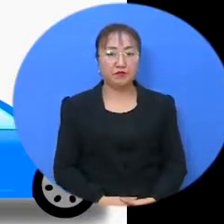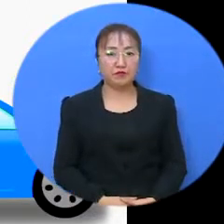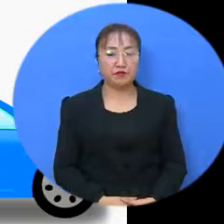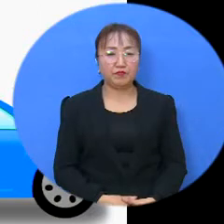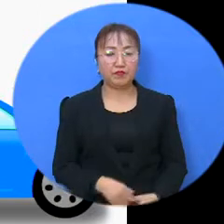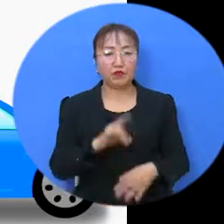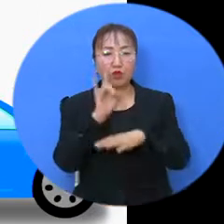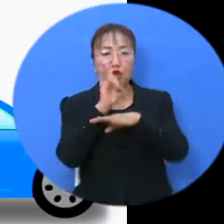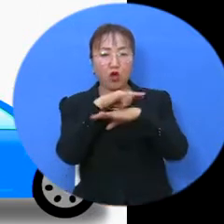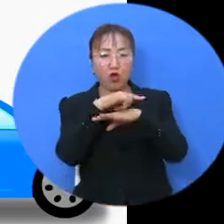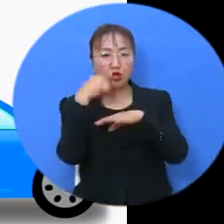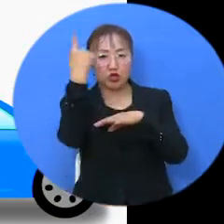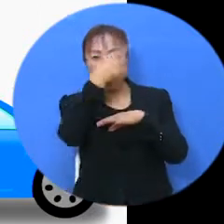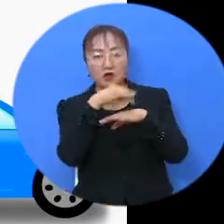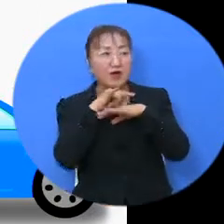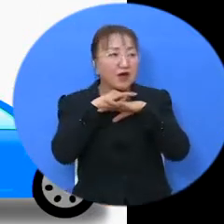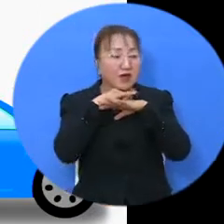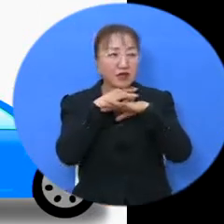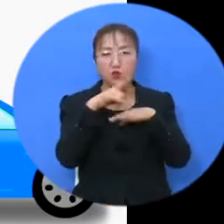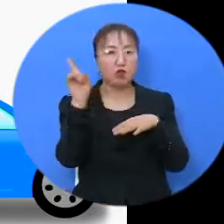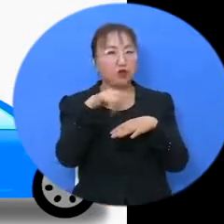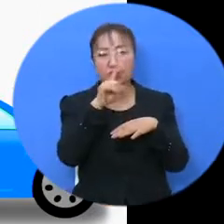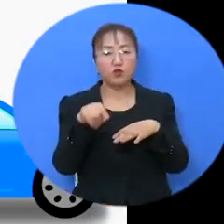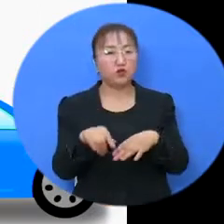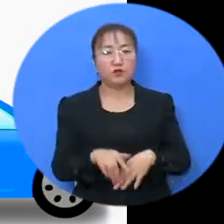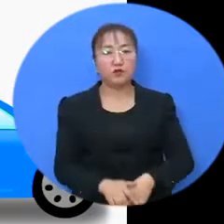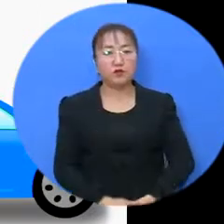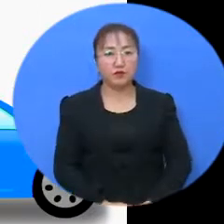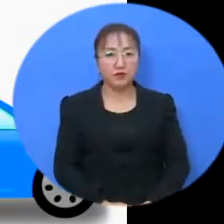Цонхоор толгоогоо гаргахгүй байх.